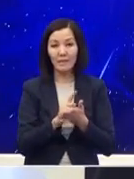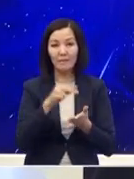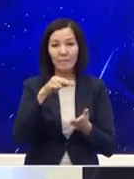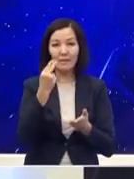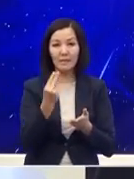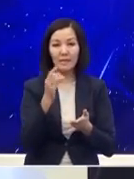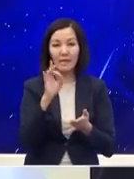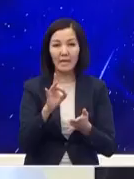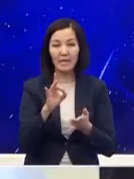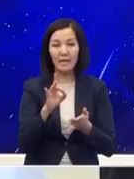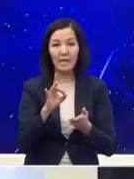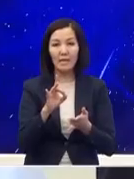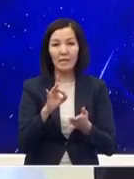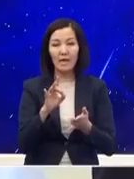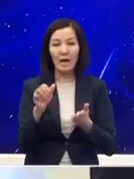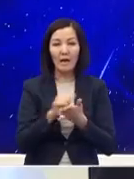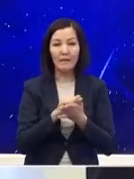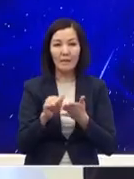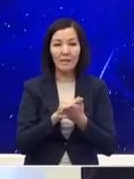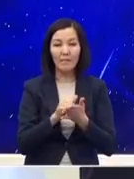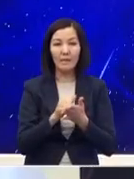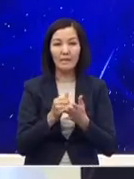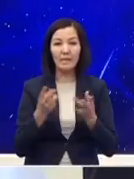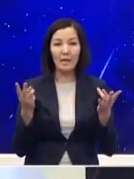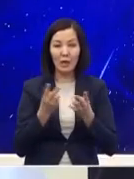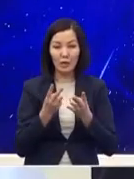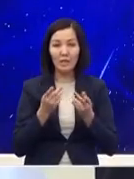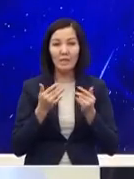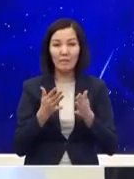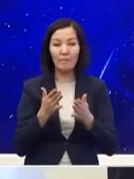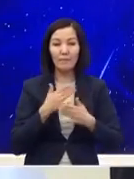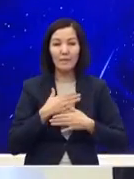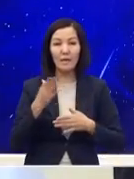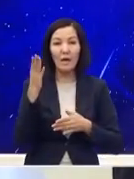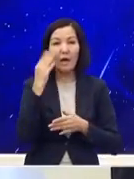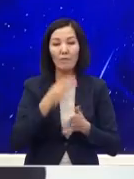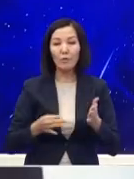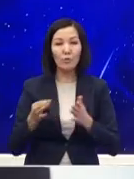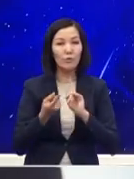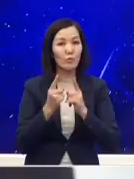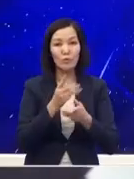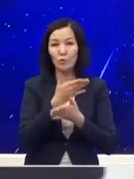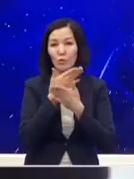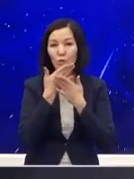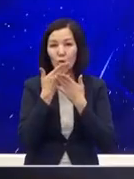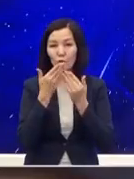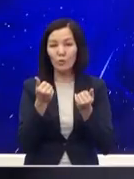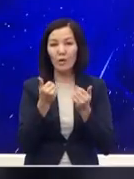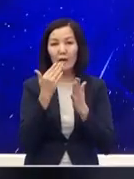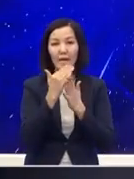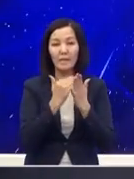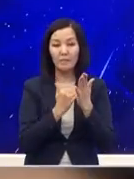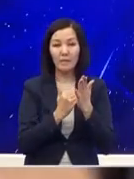ПЦР әдісін сұрап атыр. Біздің облысымызда ешқандай өзгертулер жоқ расписание